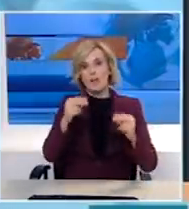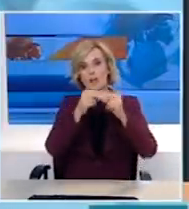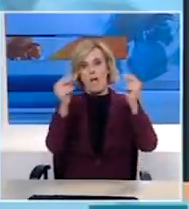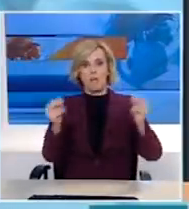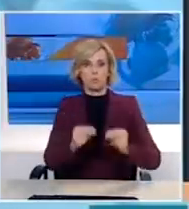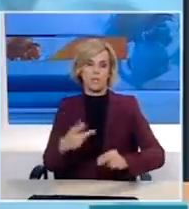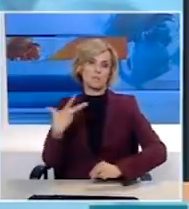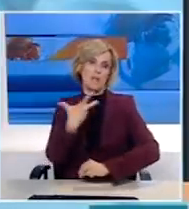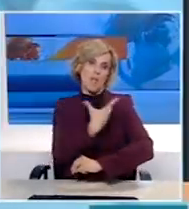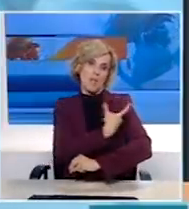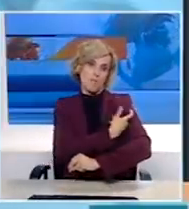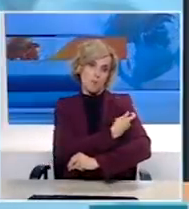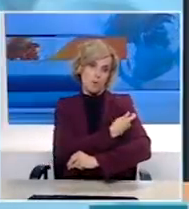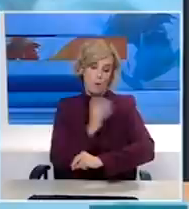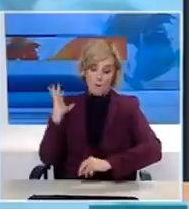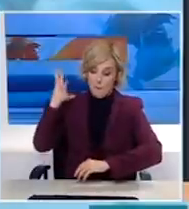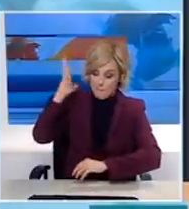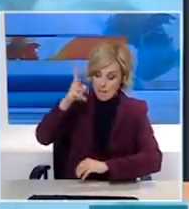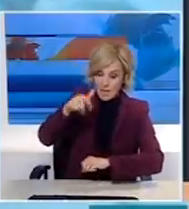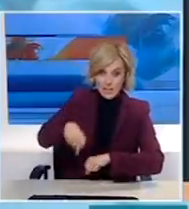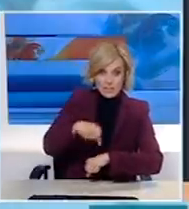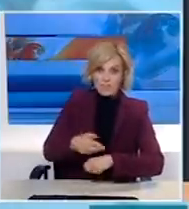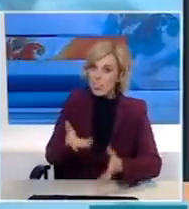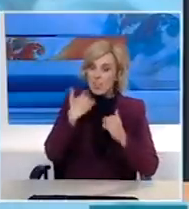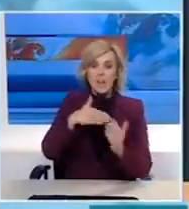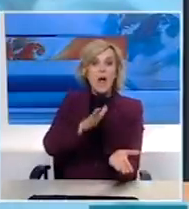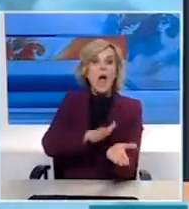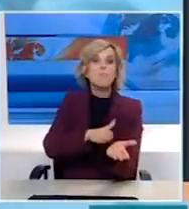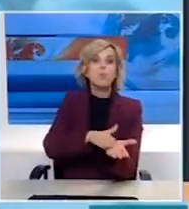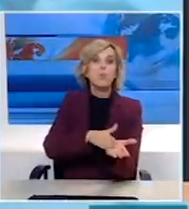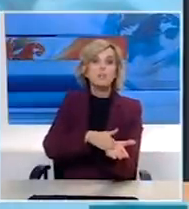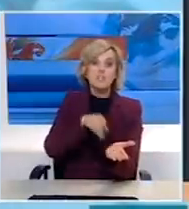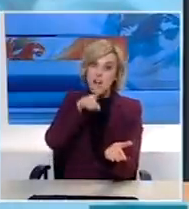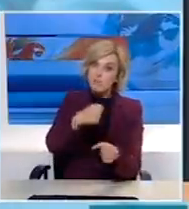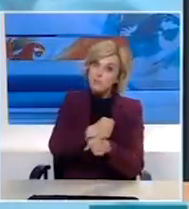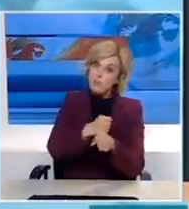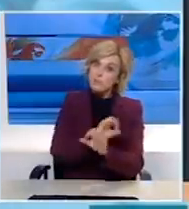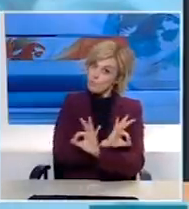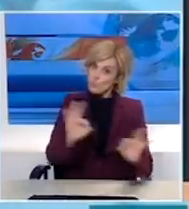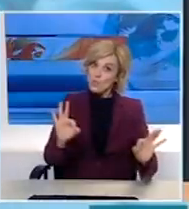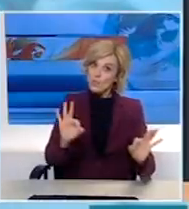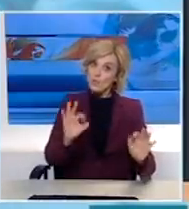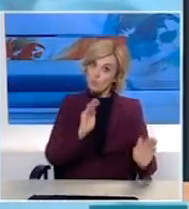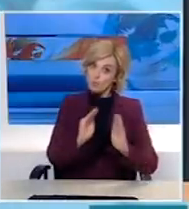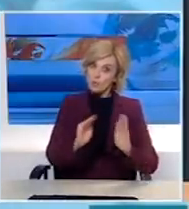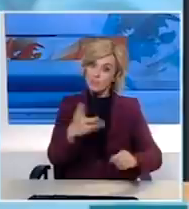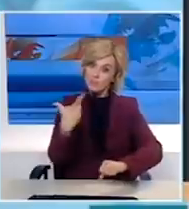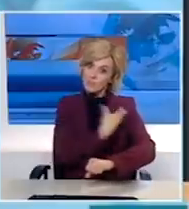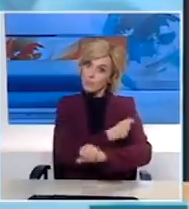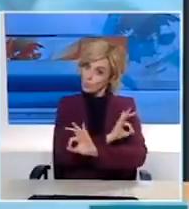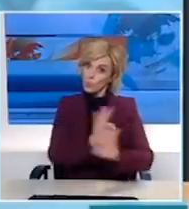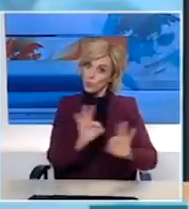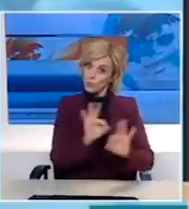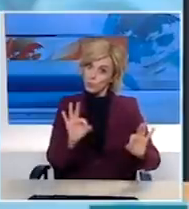δεν υπάρχει επιστημονικά αποδεδειγμένο φάρμακο το οποίο να οδηγεί με μαθηματική ακρίβεια στην προφύλαξη από την νόσο.